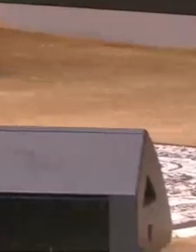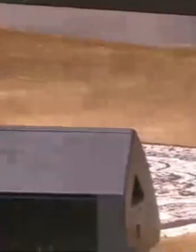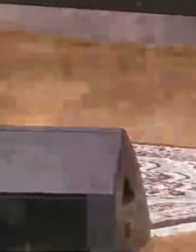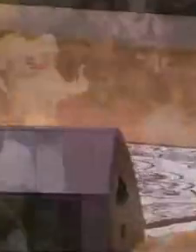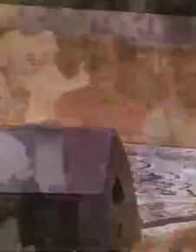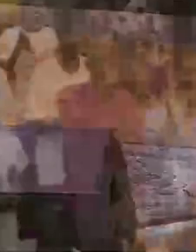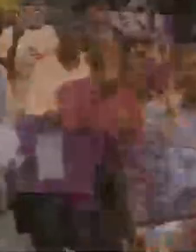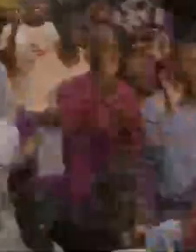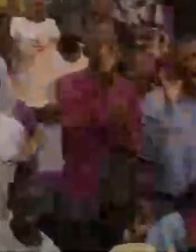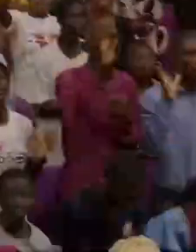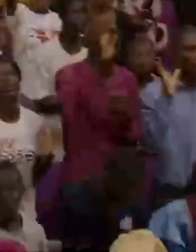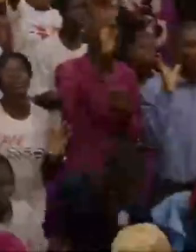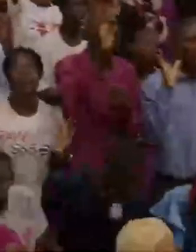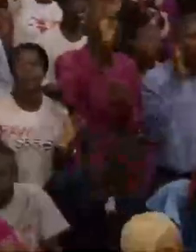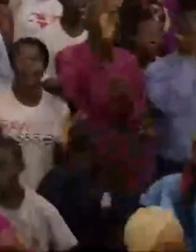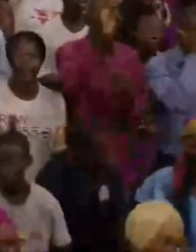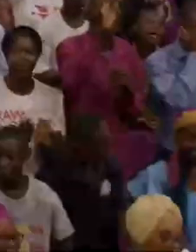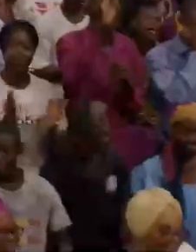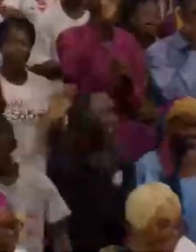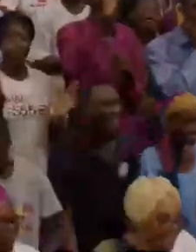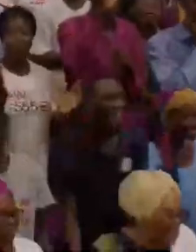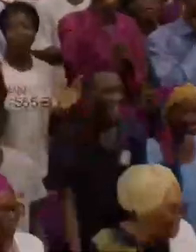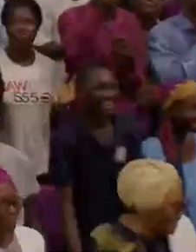Je dis gloire à Dieu.